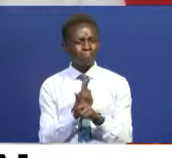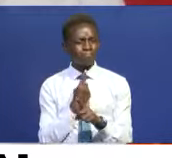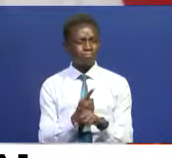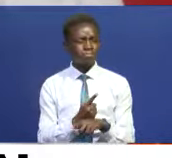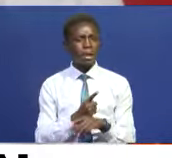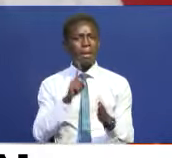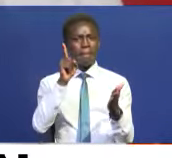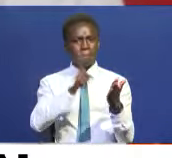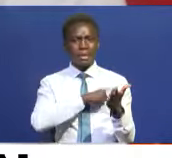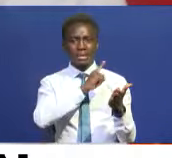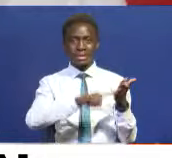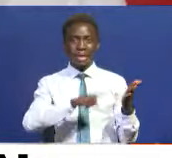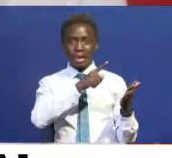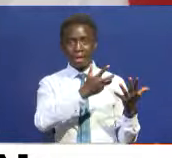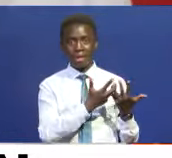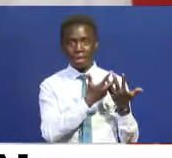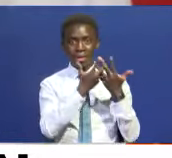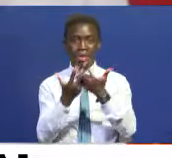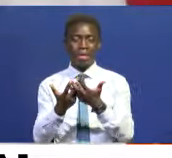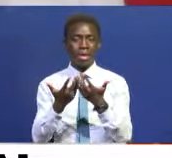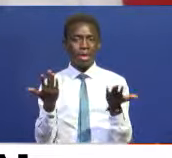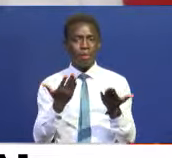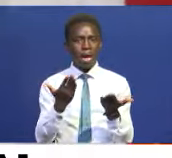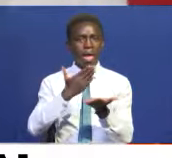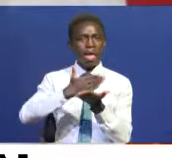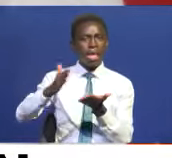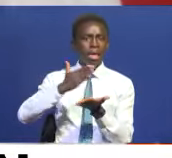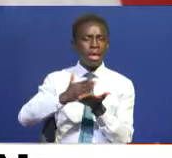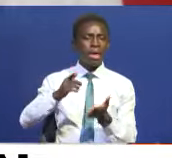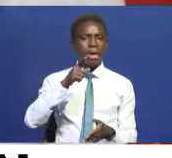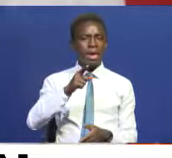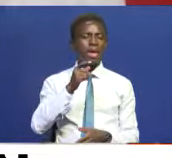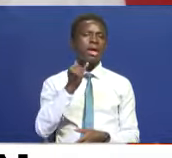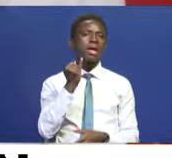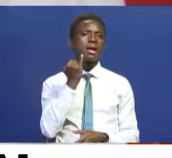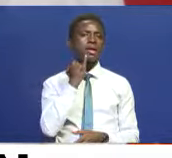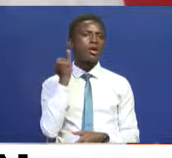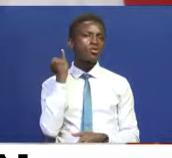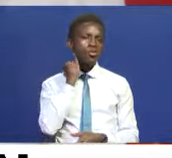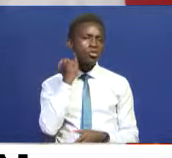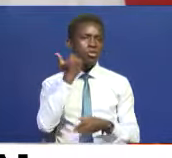the renewal of the lease for Nakuru Municipality Block